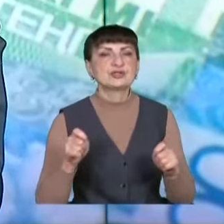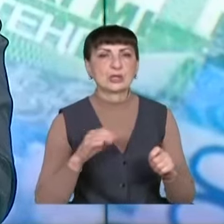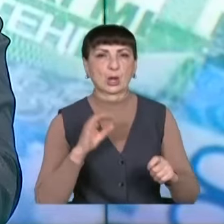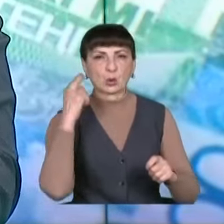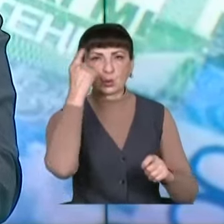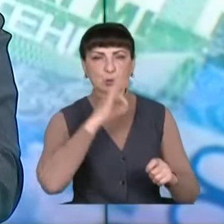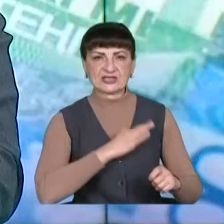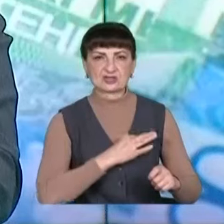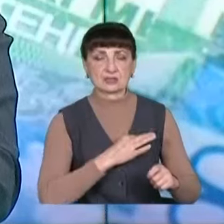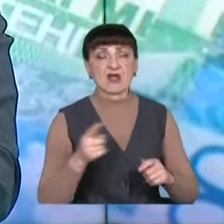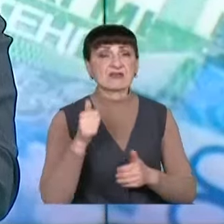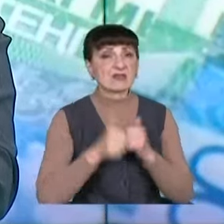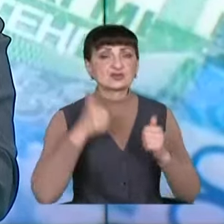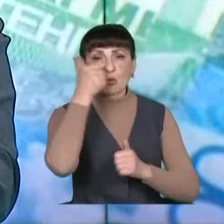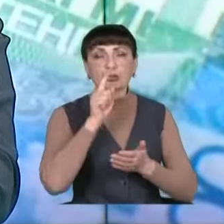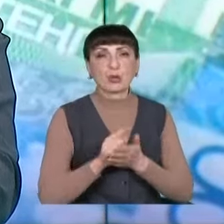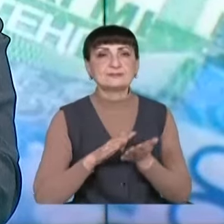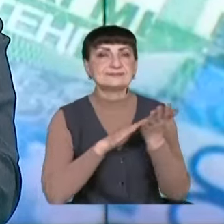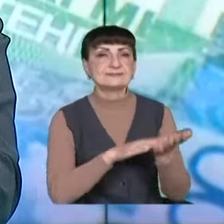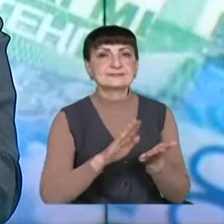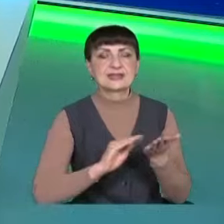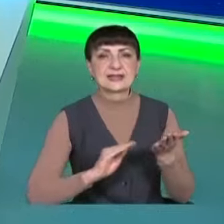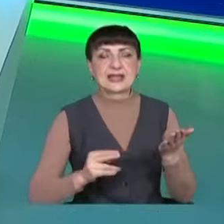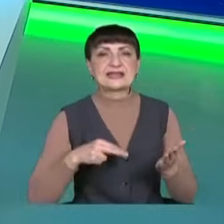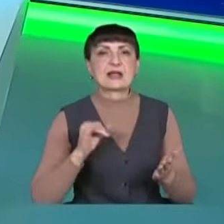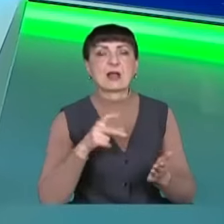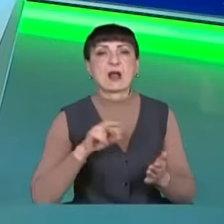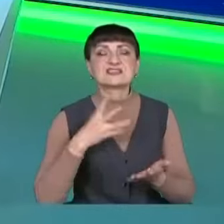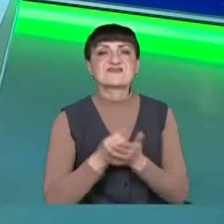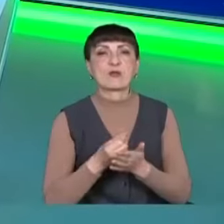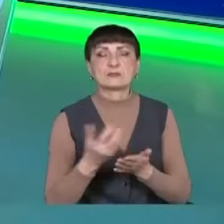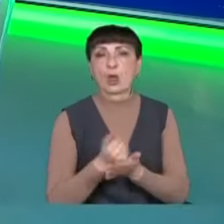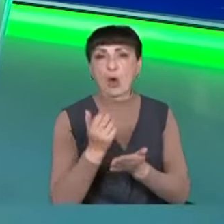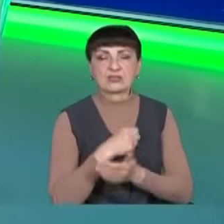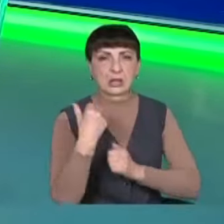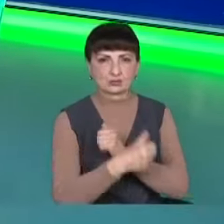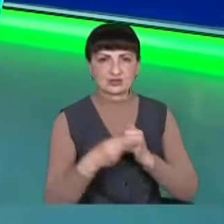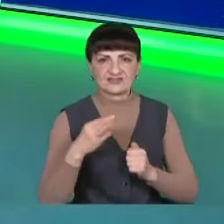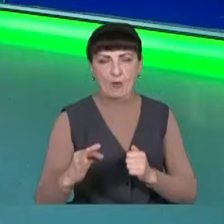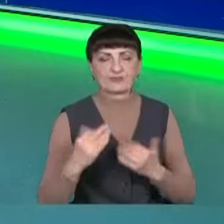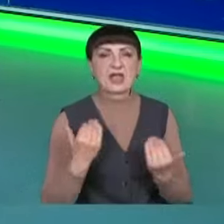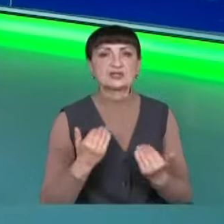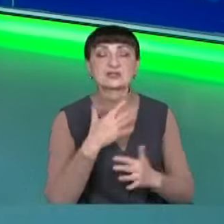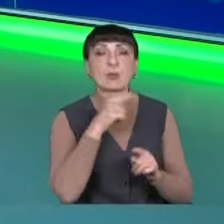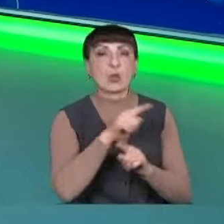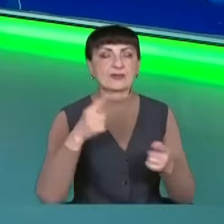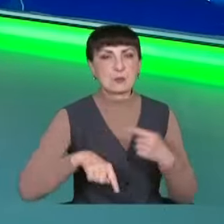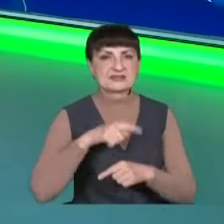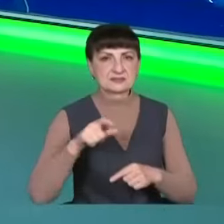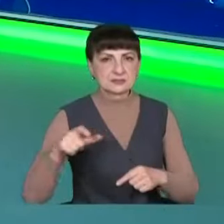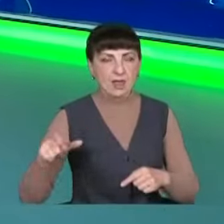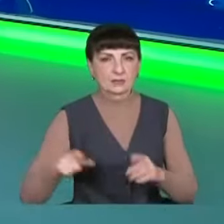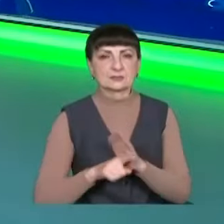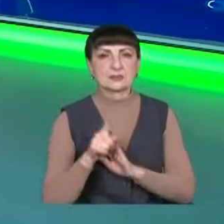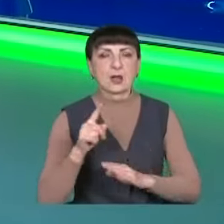Они ежегодно должны подавать декларацию о своих доходах и имуществе. Сейчас многие бизнесмены перешли